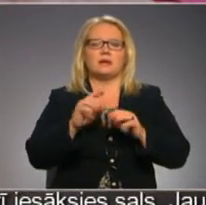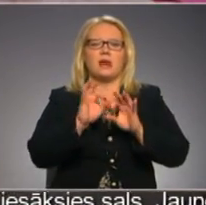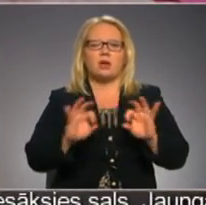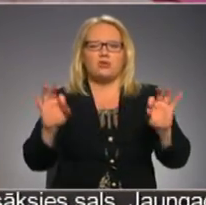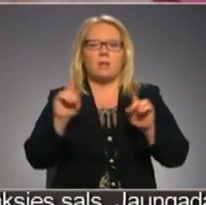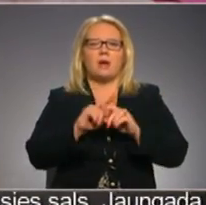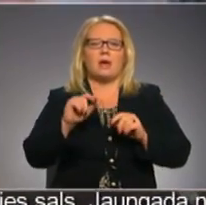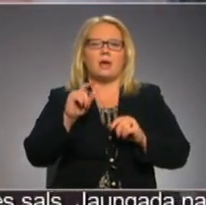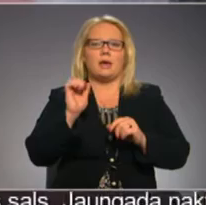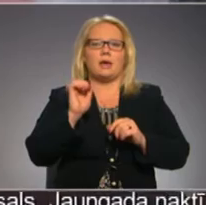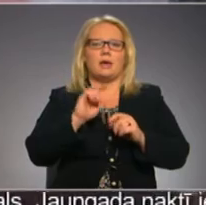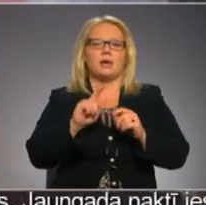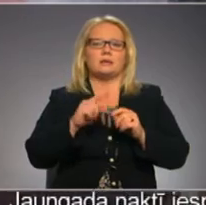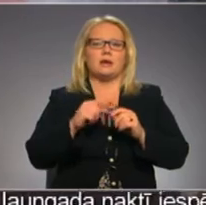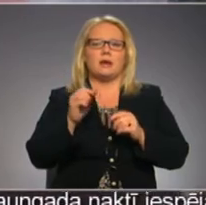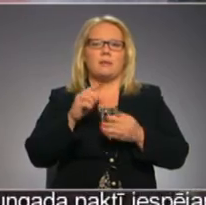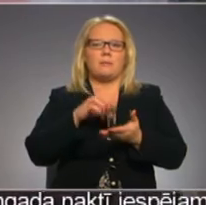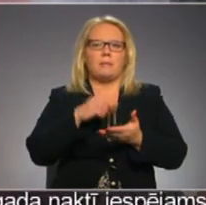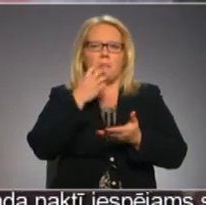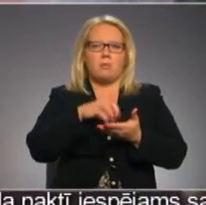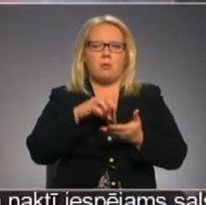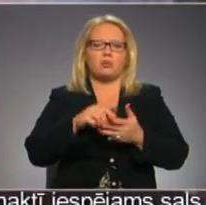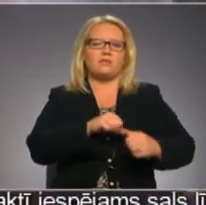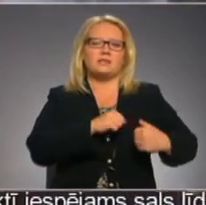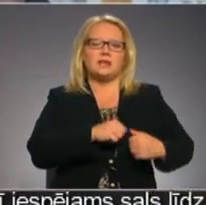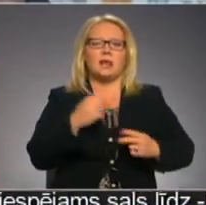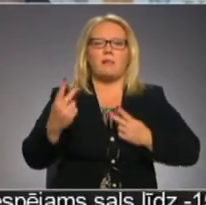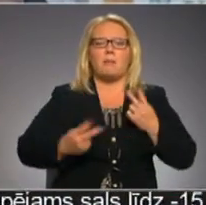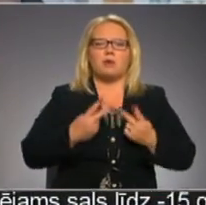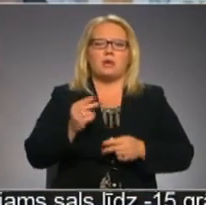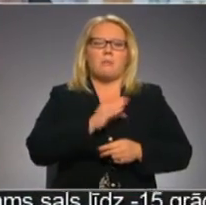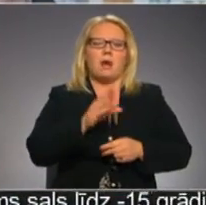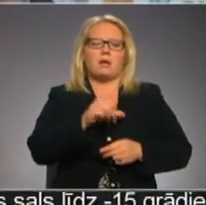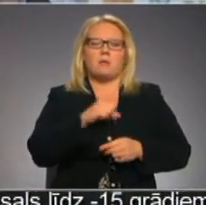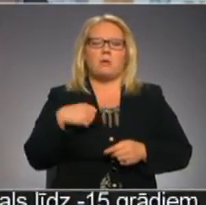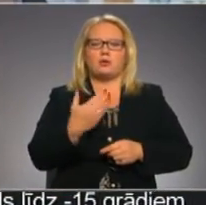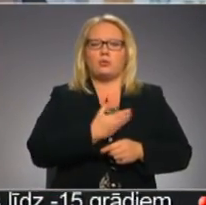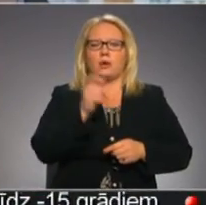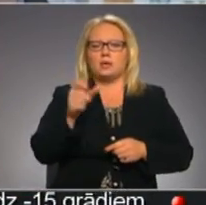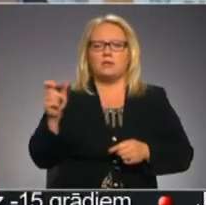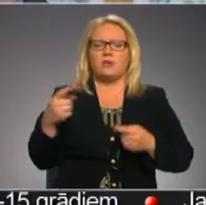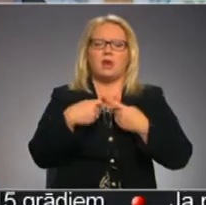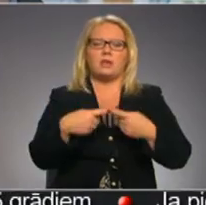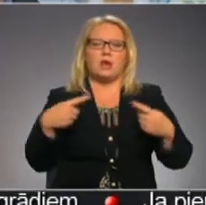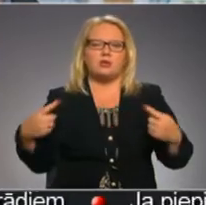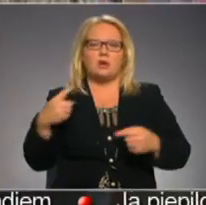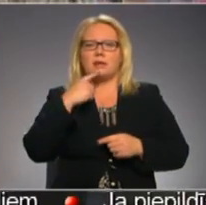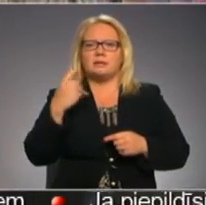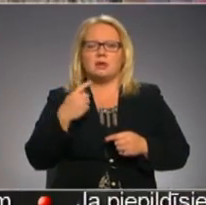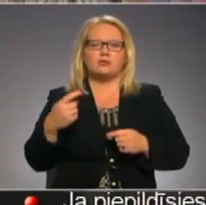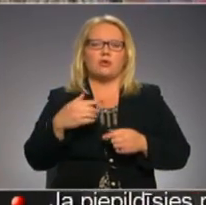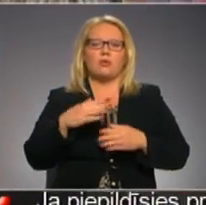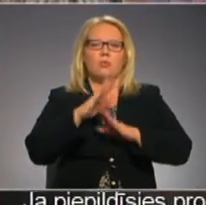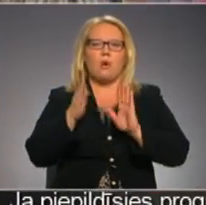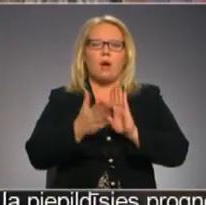kraukšķīgās piparkūkas. Bet vissirsnīgākie un emocijām bagātākie ir pašu iedzīvotāju, dažādie, bet tomēr tik cieši kopā